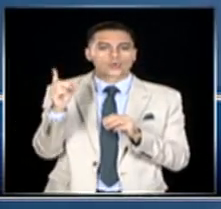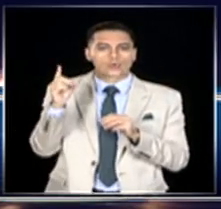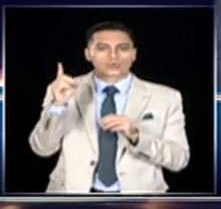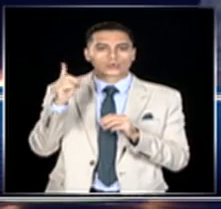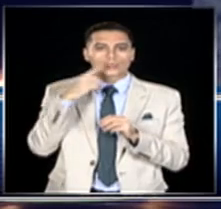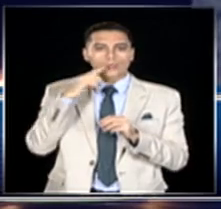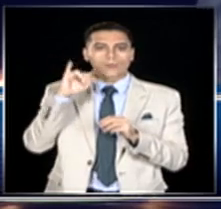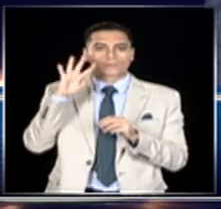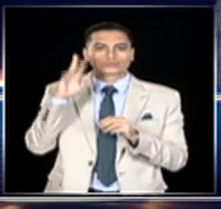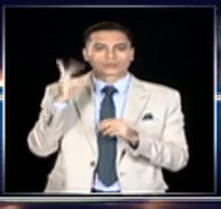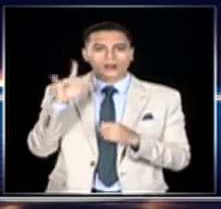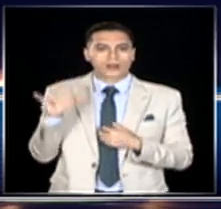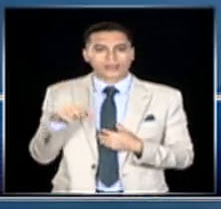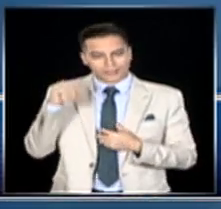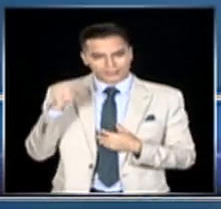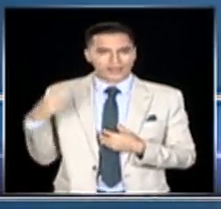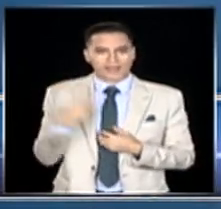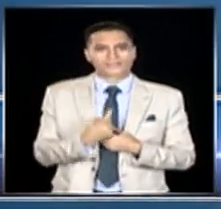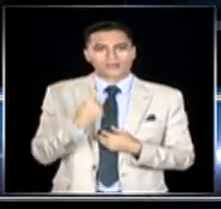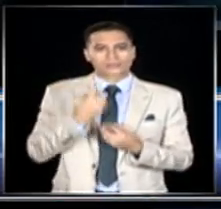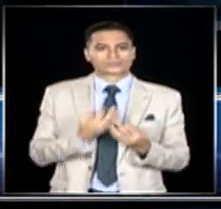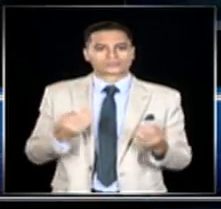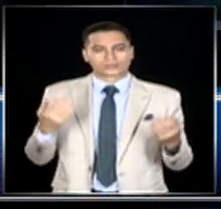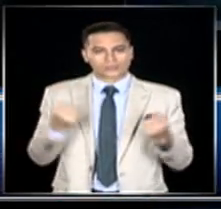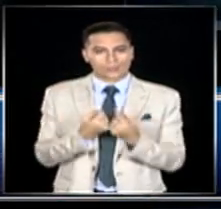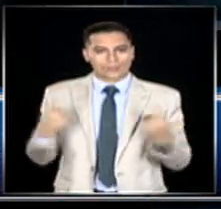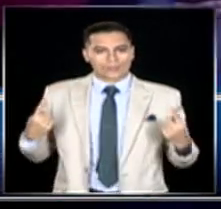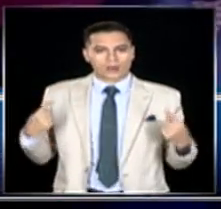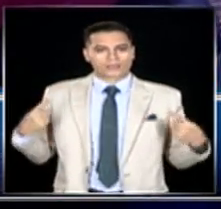مشترى. المشترى الهدف الأول.